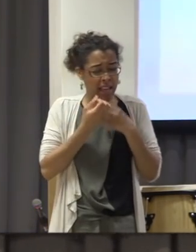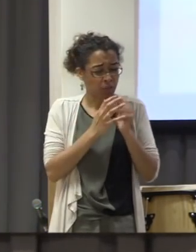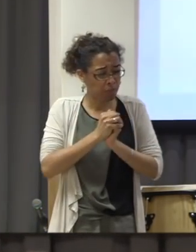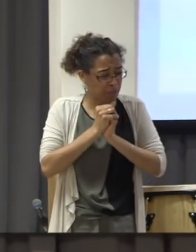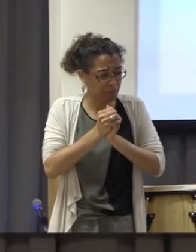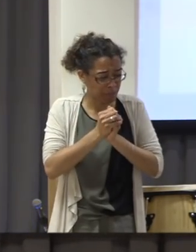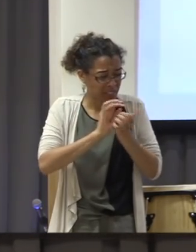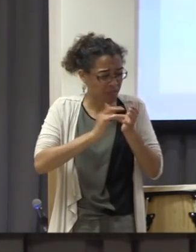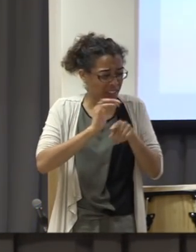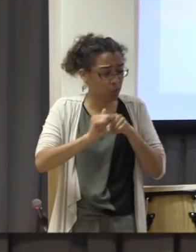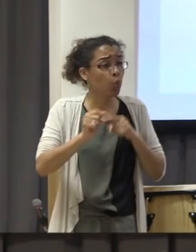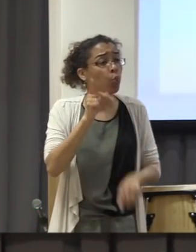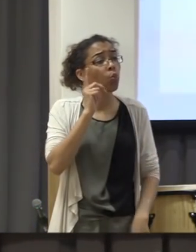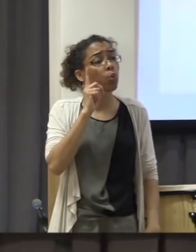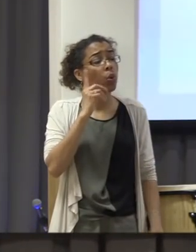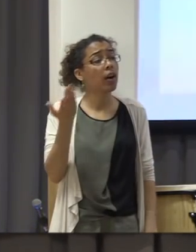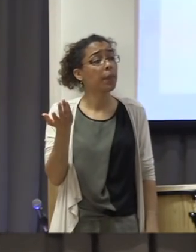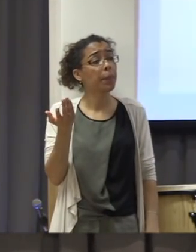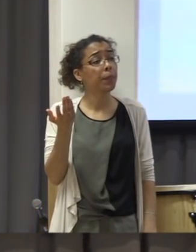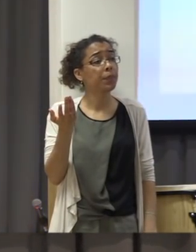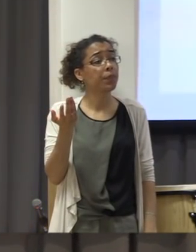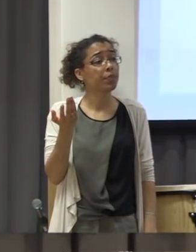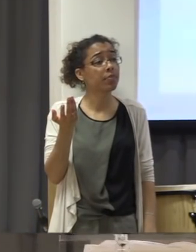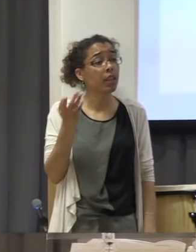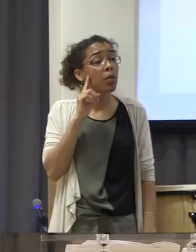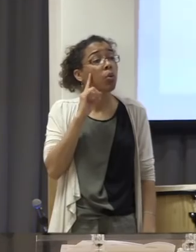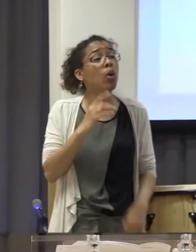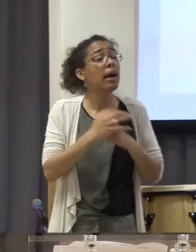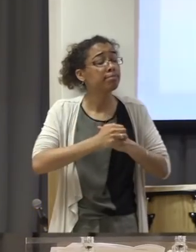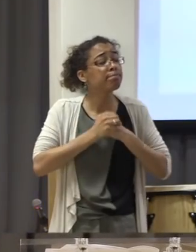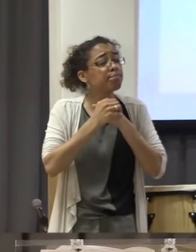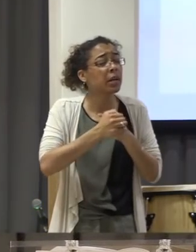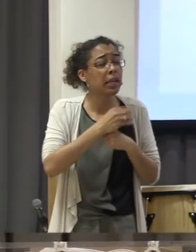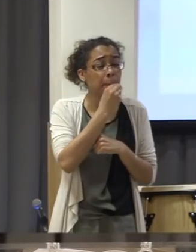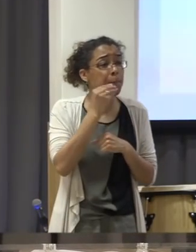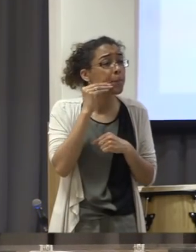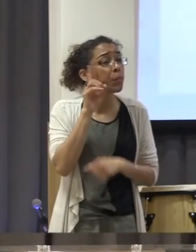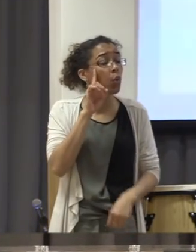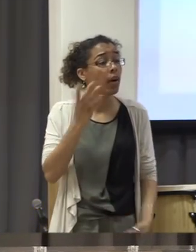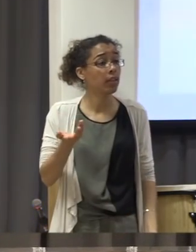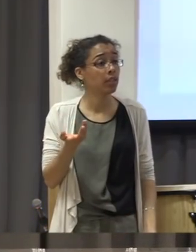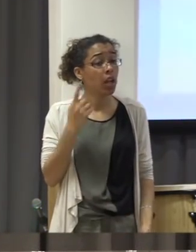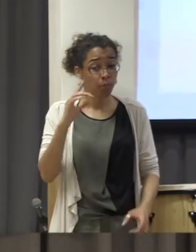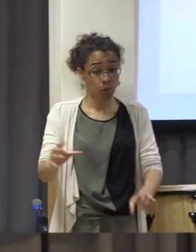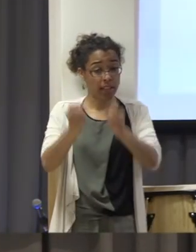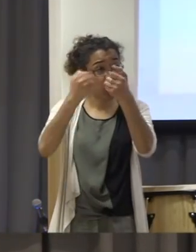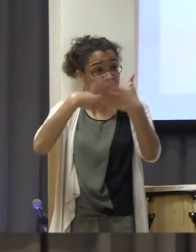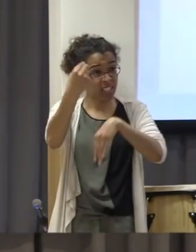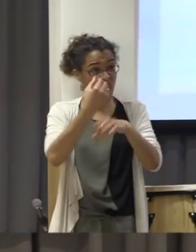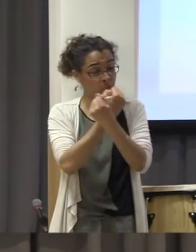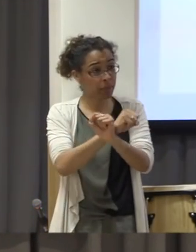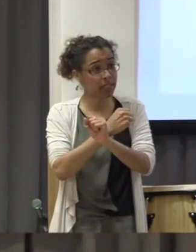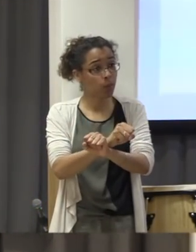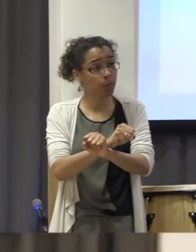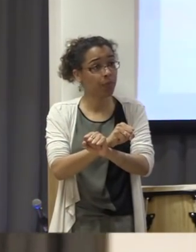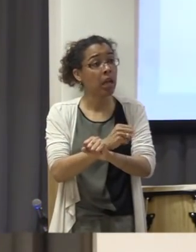fait. Pourquoi ils étaient là à gêner, à prier? N'est-ce pas pour que Pierre sorte de prison? Vous êtes d'accord avec moi?